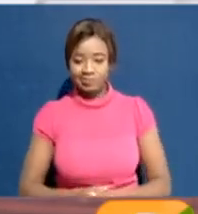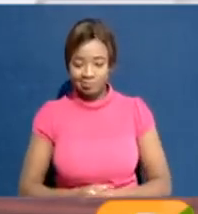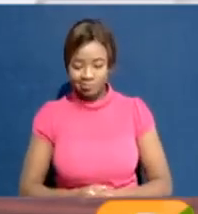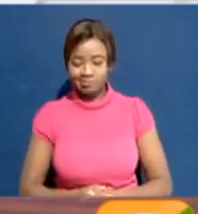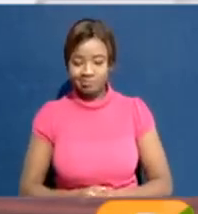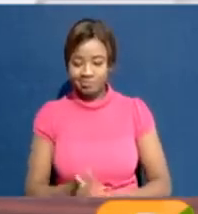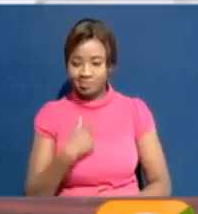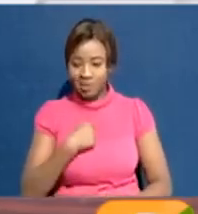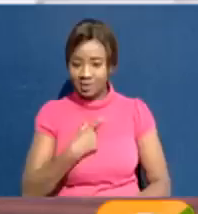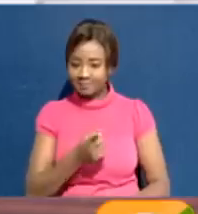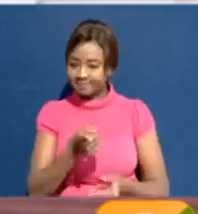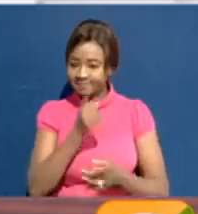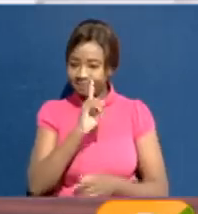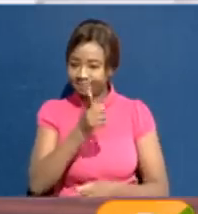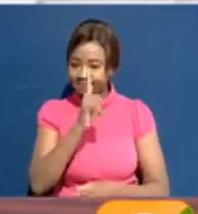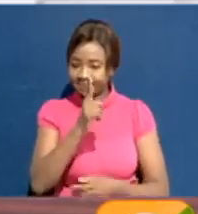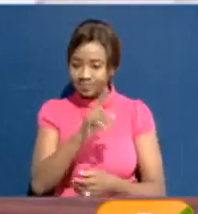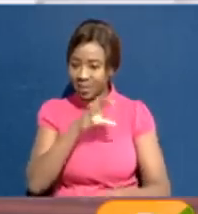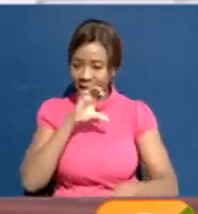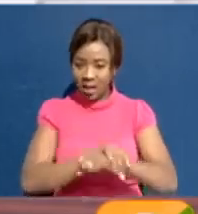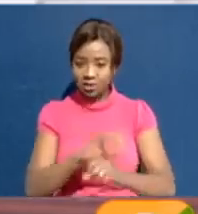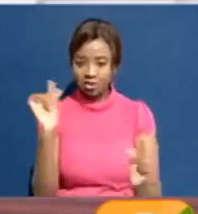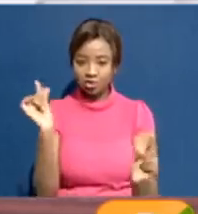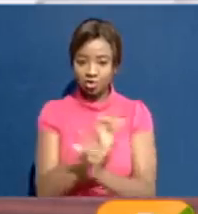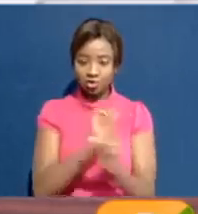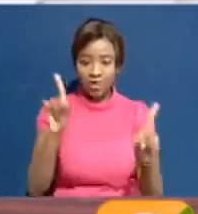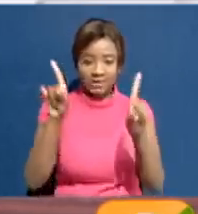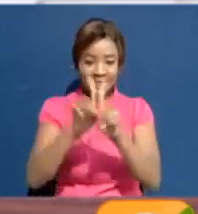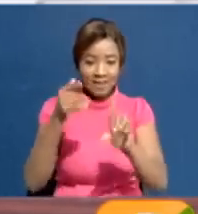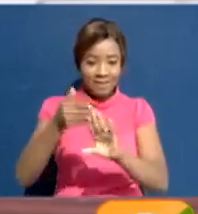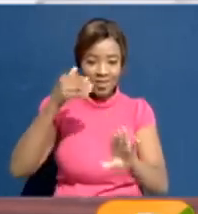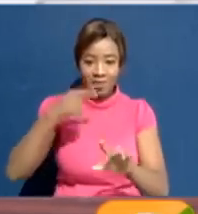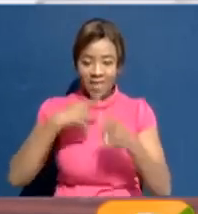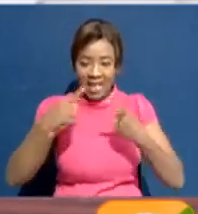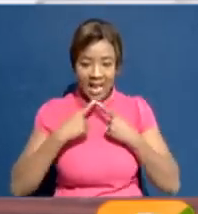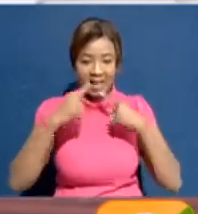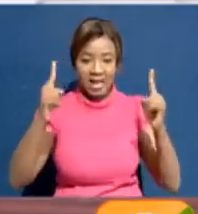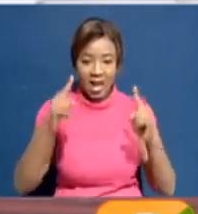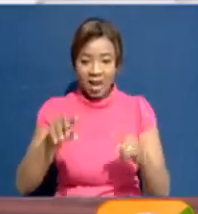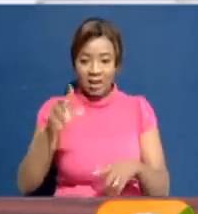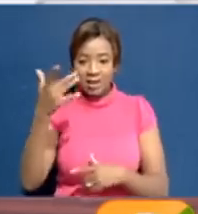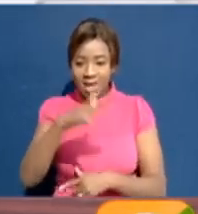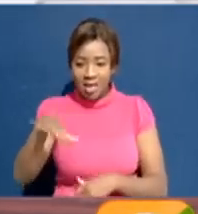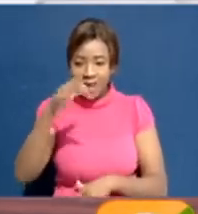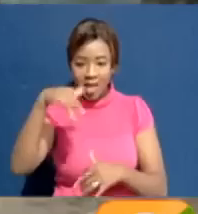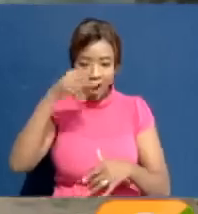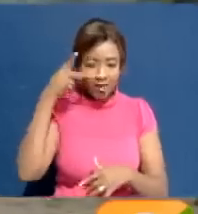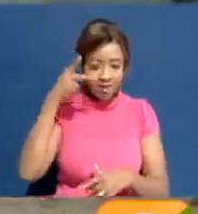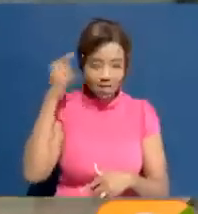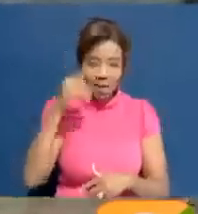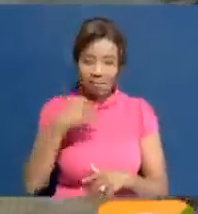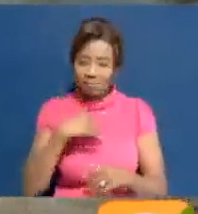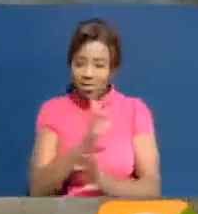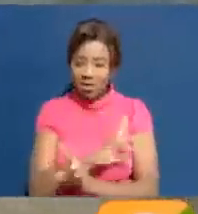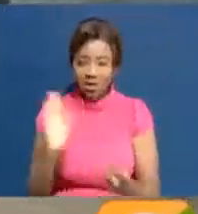I am coming for you the same way I have declared war on cattle rustlers and terrorists.